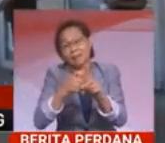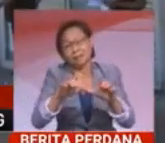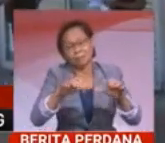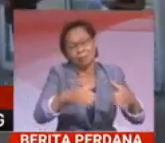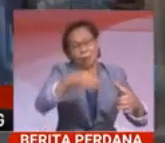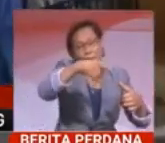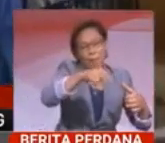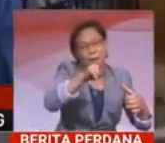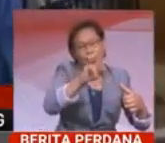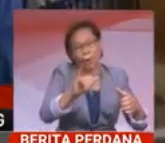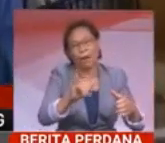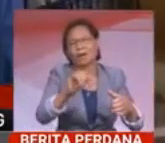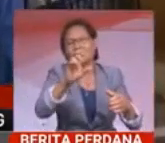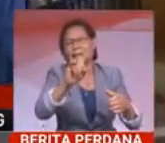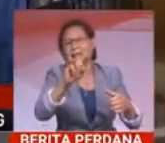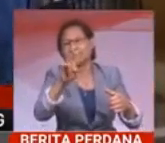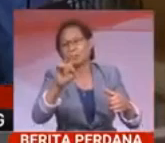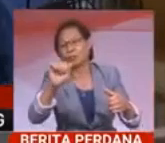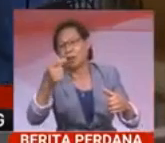kyt